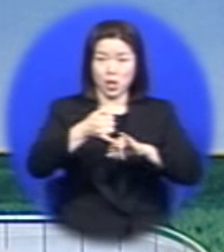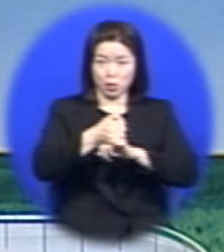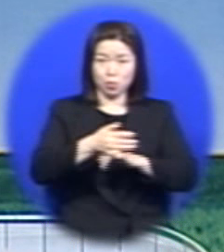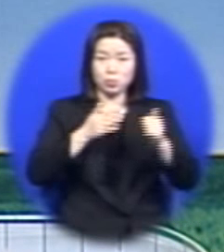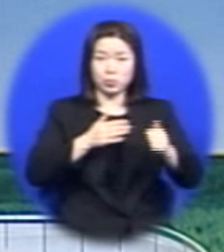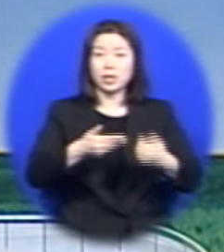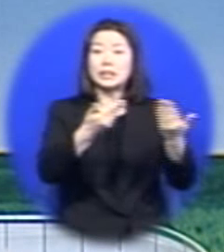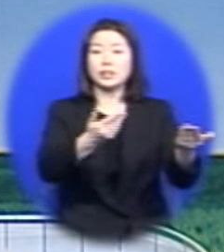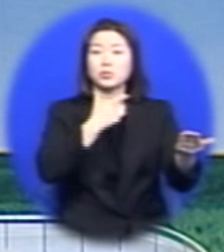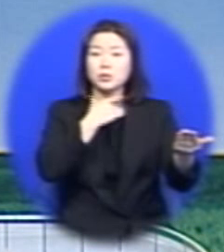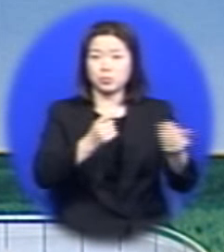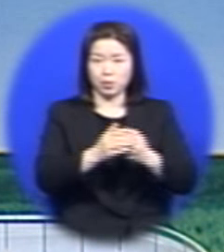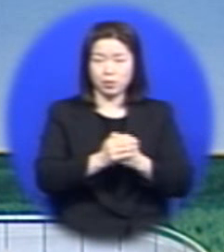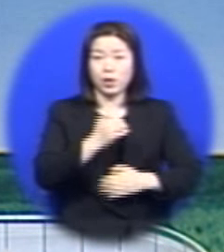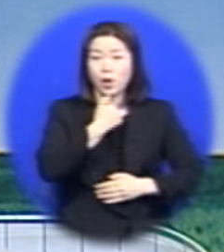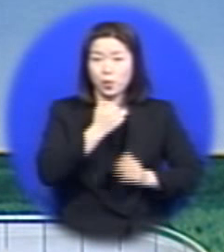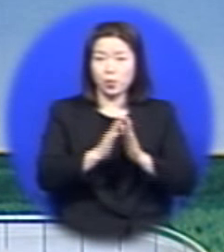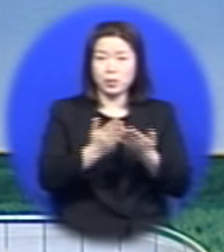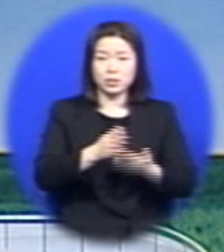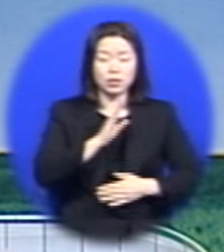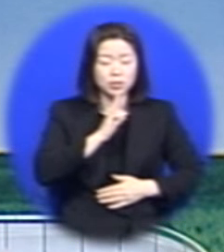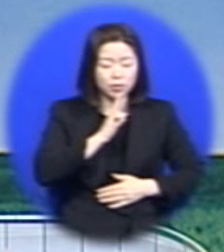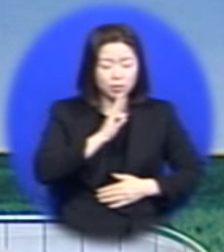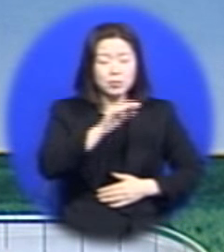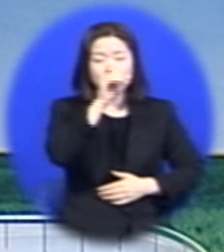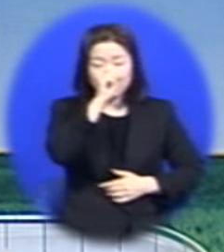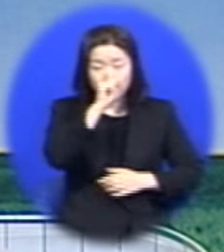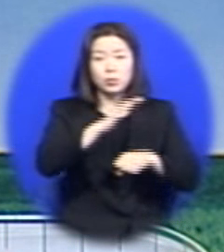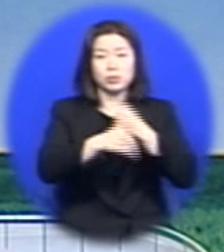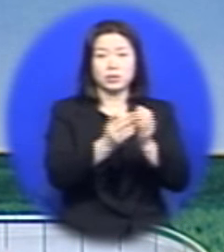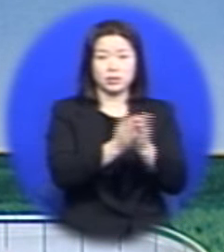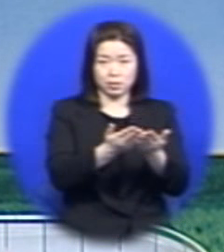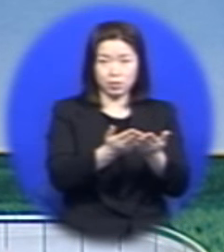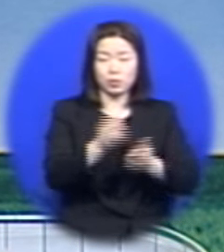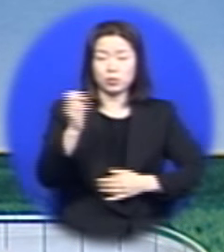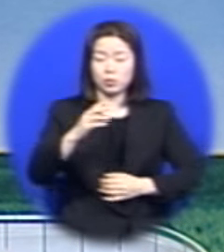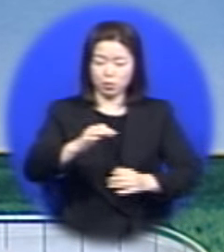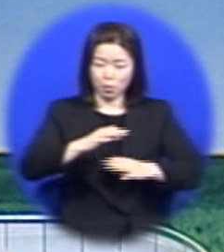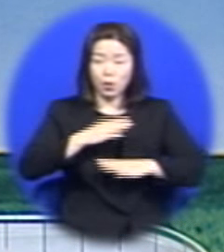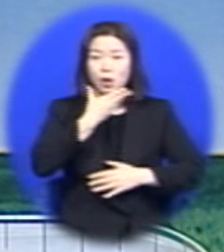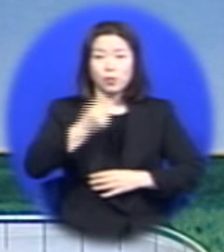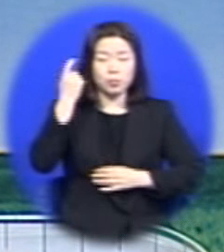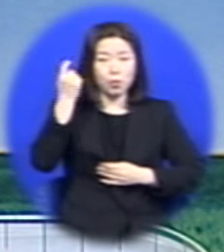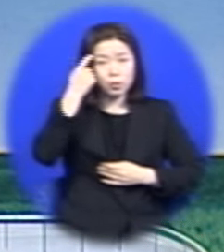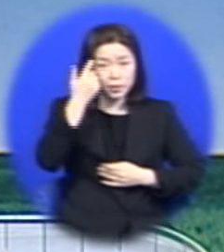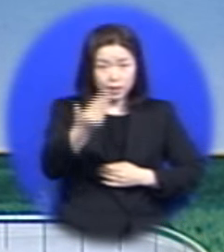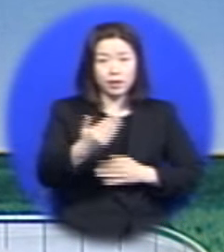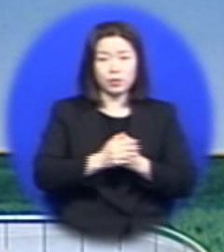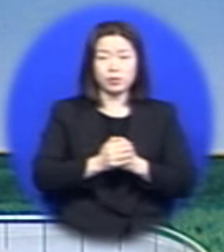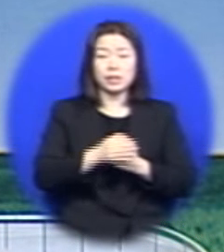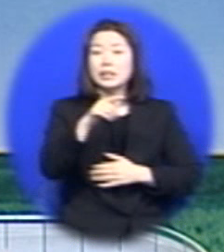한번 드려보고 싶습니다. 로마서가 정말 그렇게 좋은 성경이고 놀라운 복음인가요? 그 로마서가